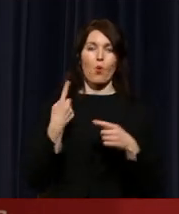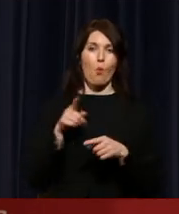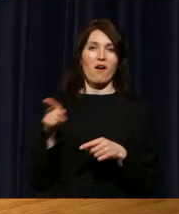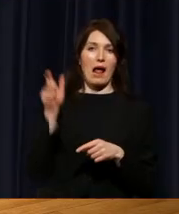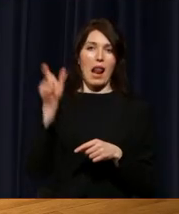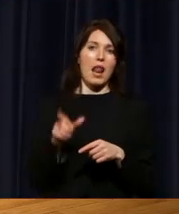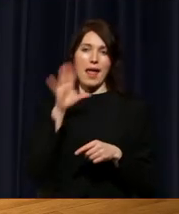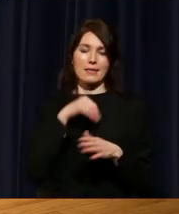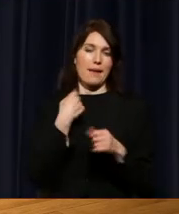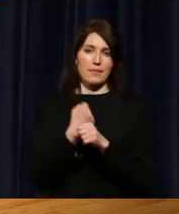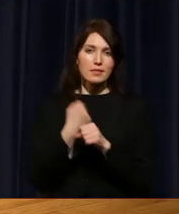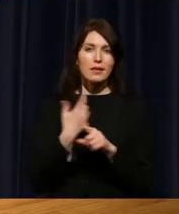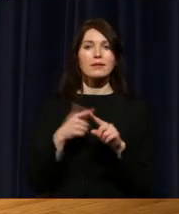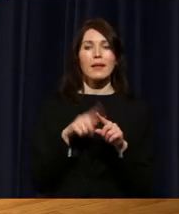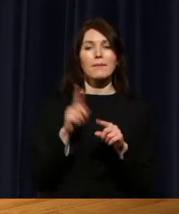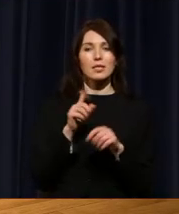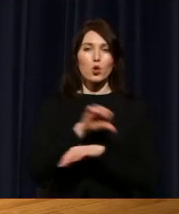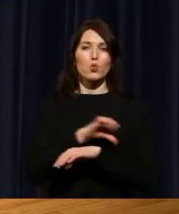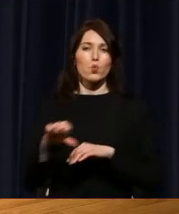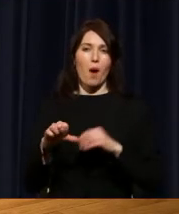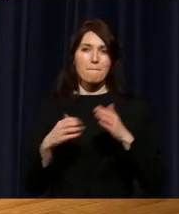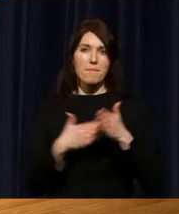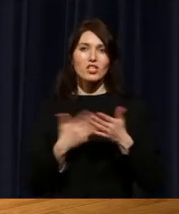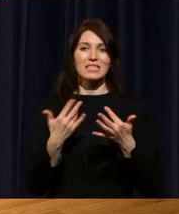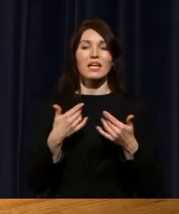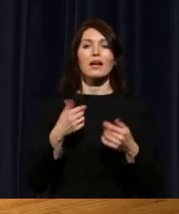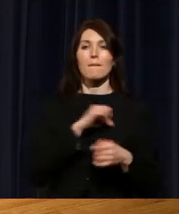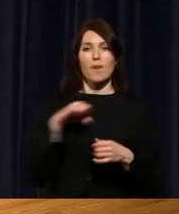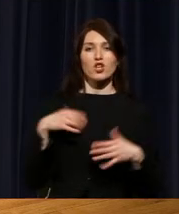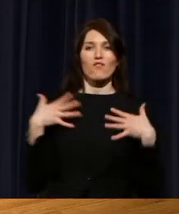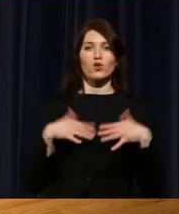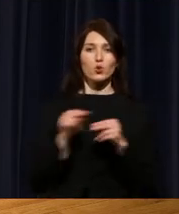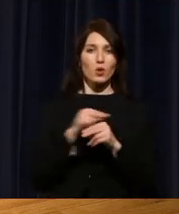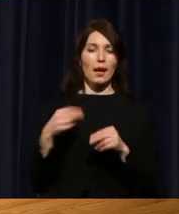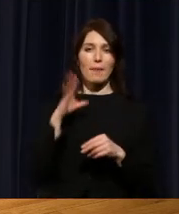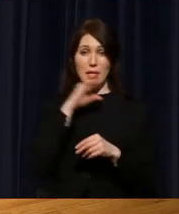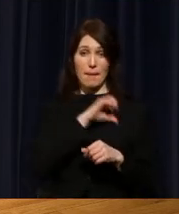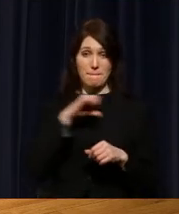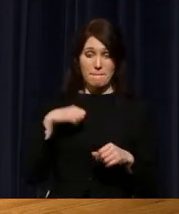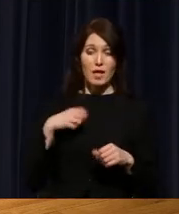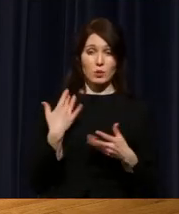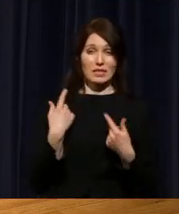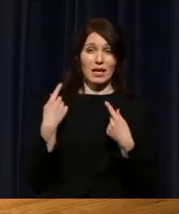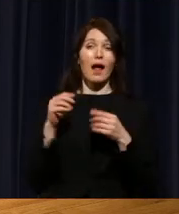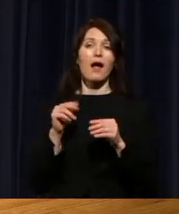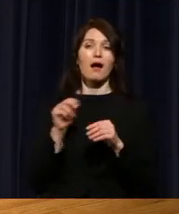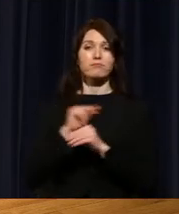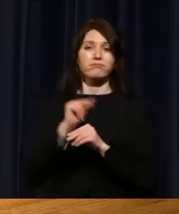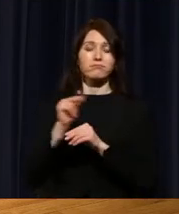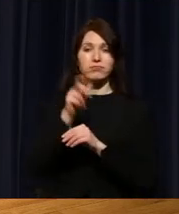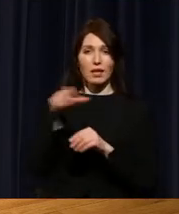viņa klients. Tāpēc tur ir arī tāda robeža, cik daudz ir jāvar pašam fizioterapeitam. Bet man patīk dažreiz mūsu